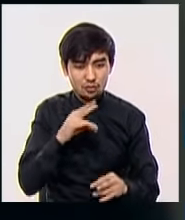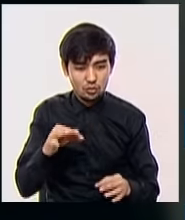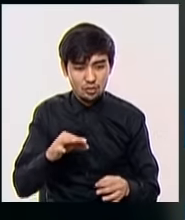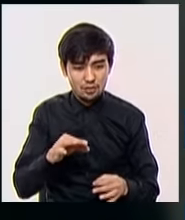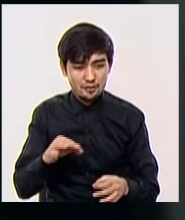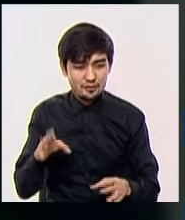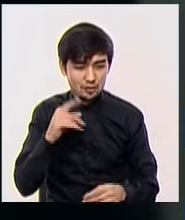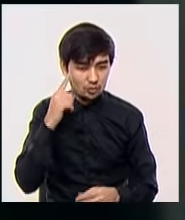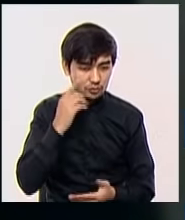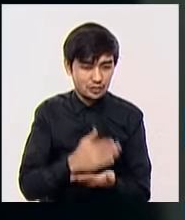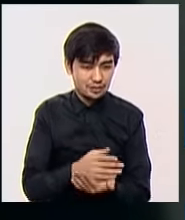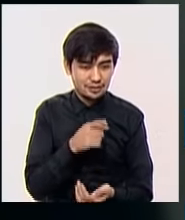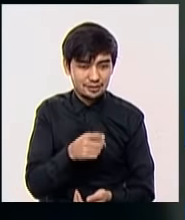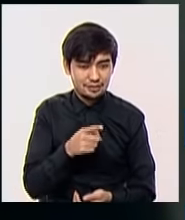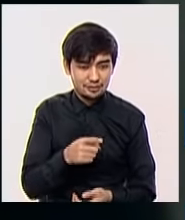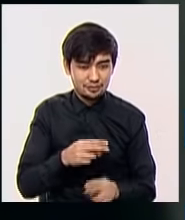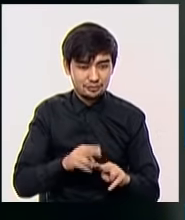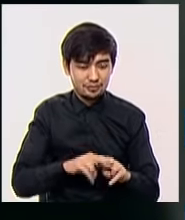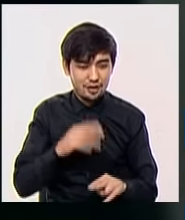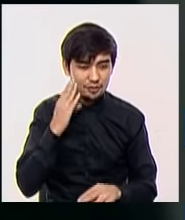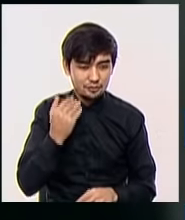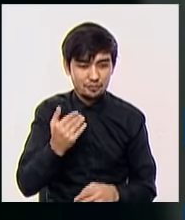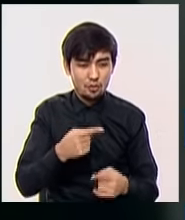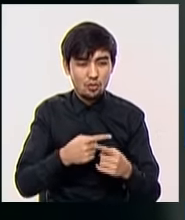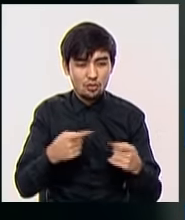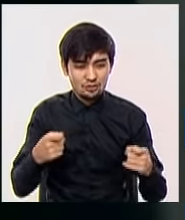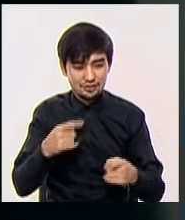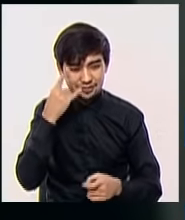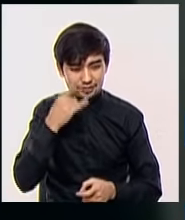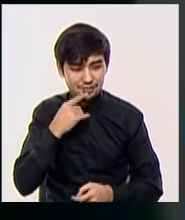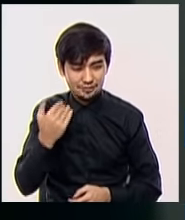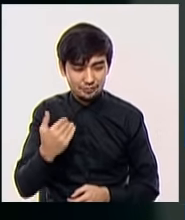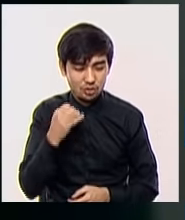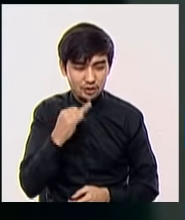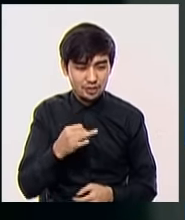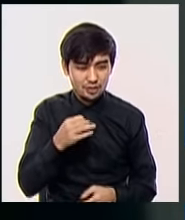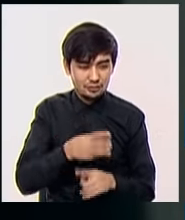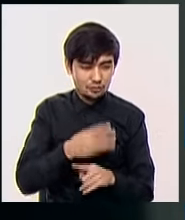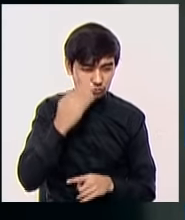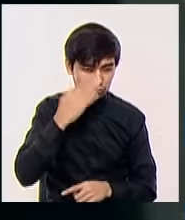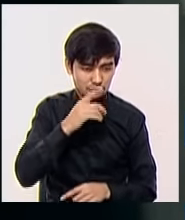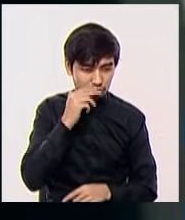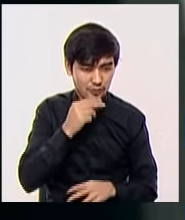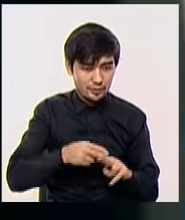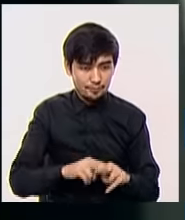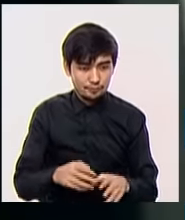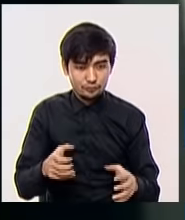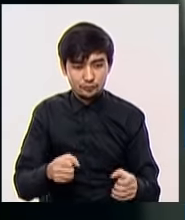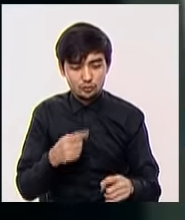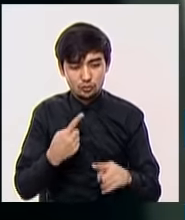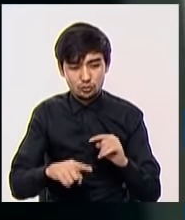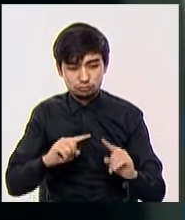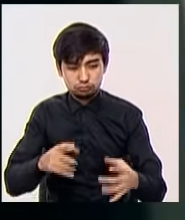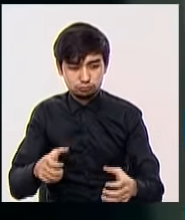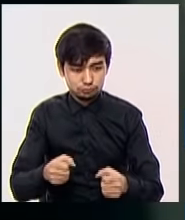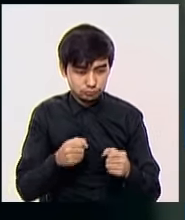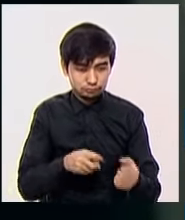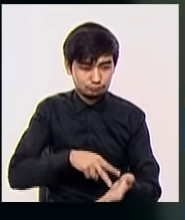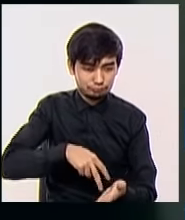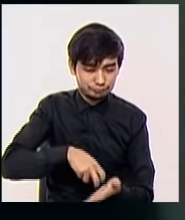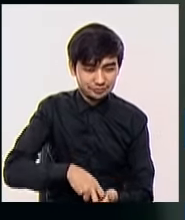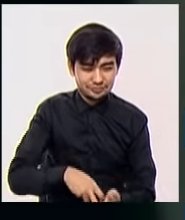предполагают что это холл алматинская гостиницы казахстан на кадрах неизвестного мужчину приводят под руки заставляют стать на